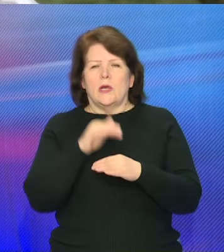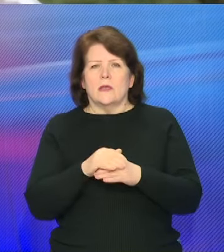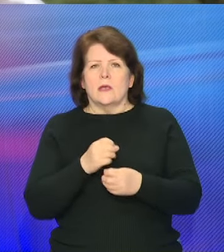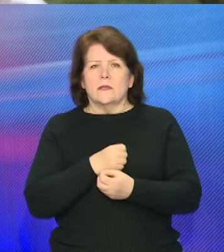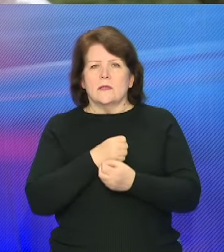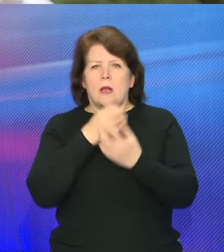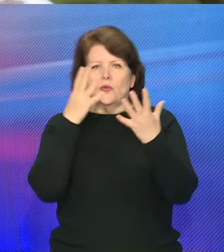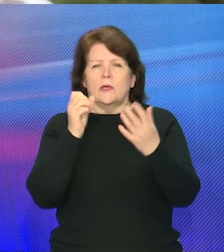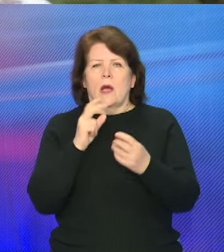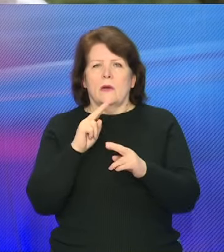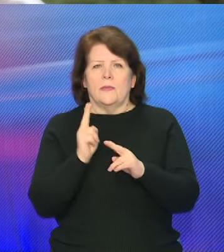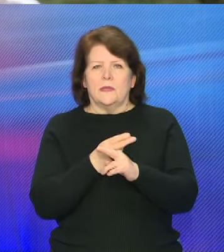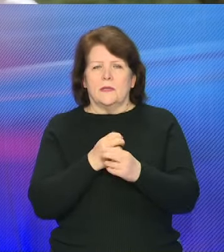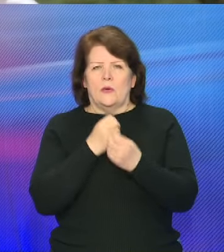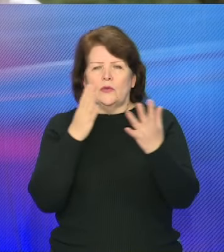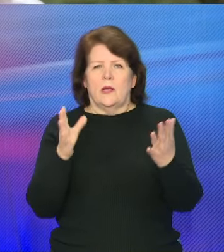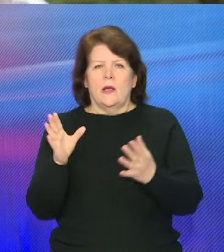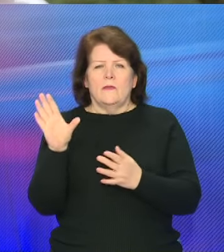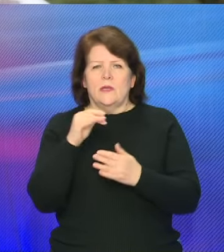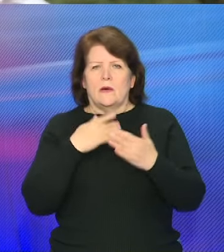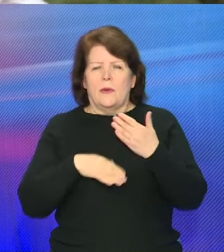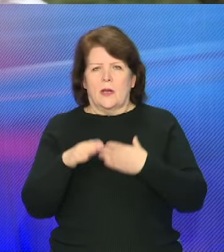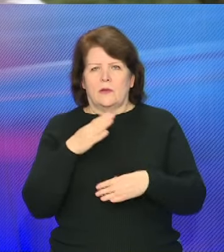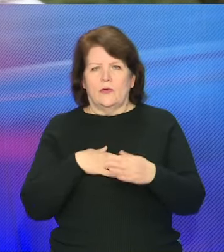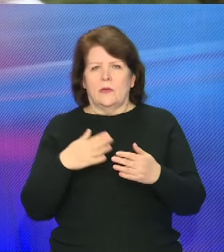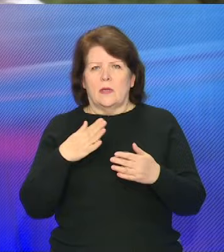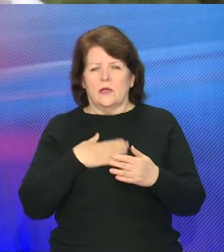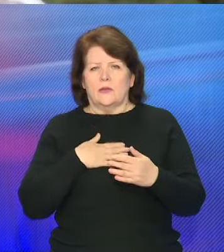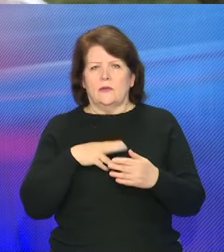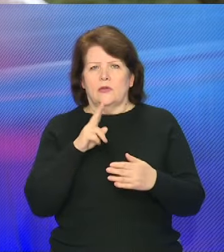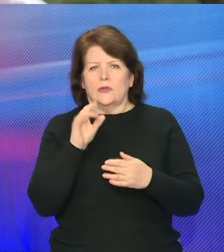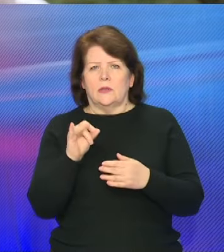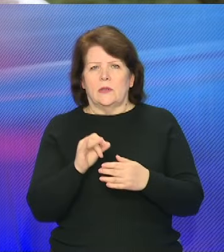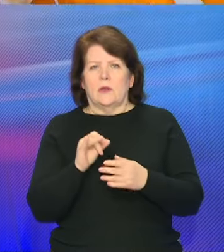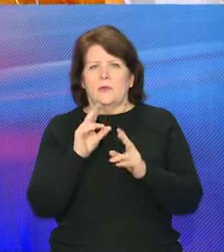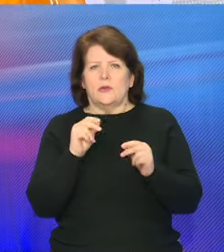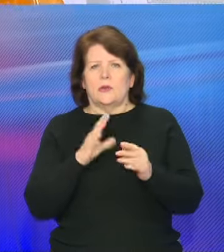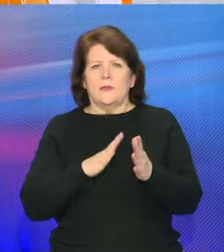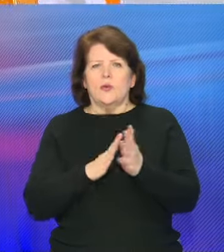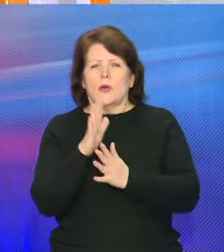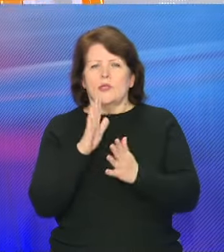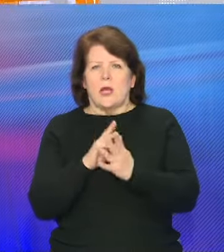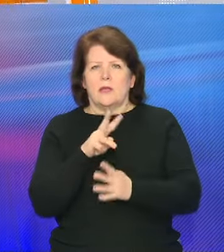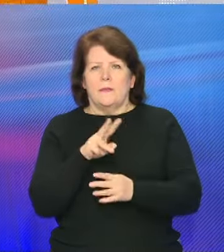думаю, порадует всех гостей наших дожинок. Дожинки обещают быть урожайными.